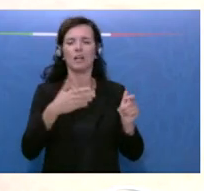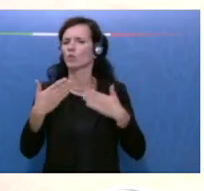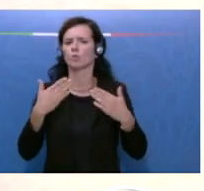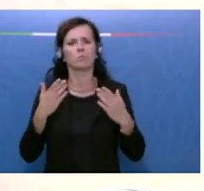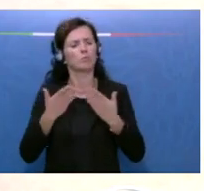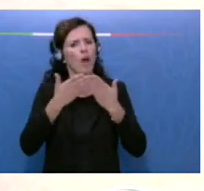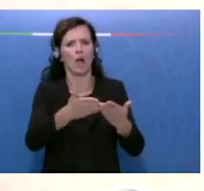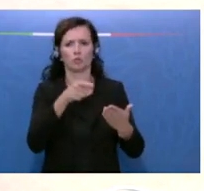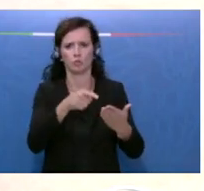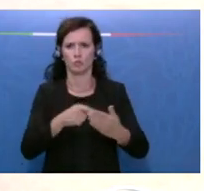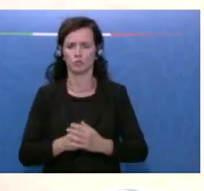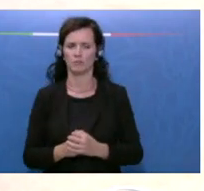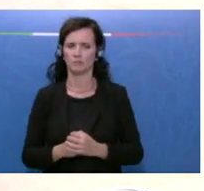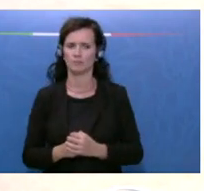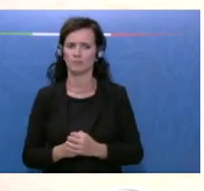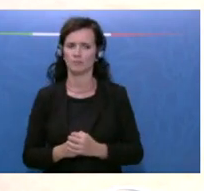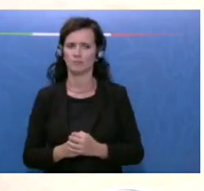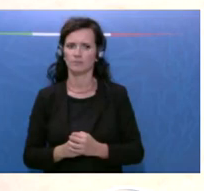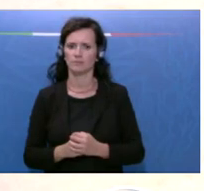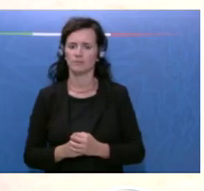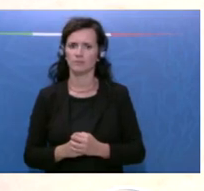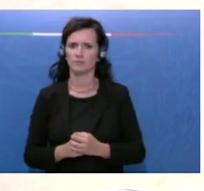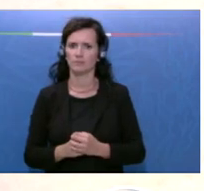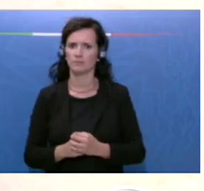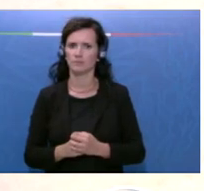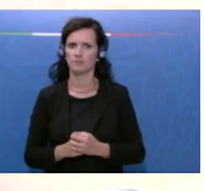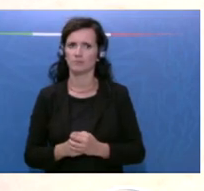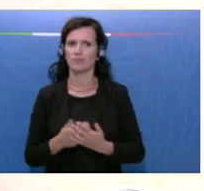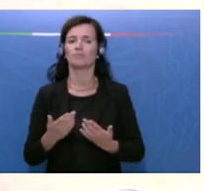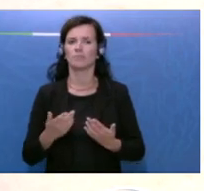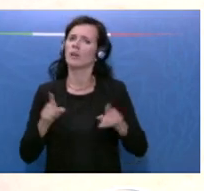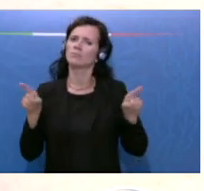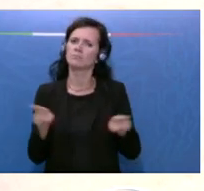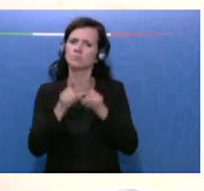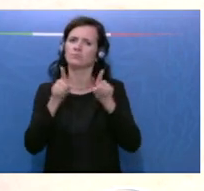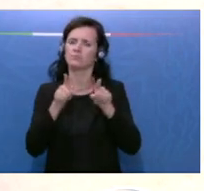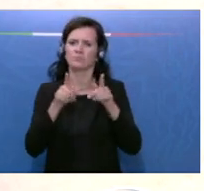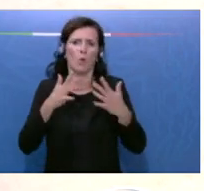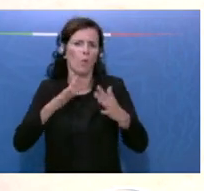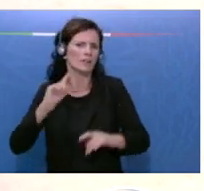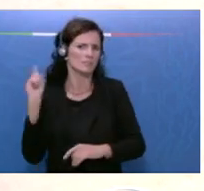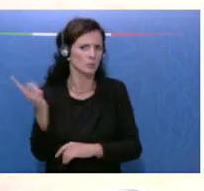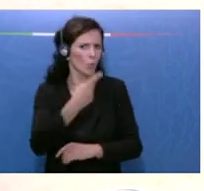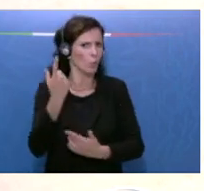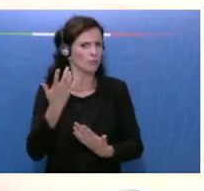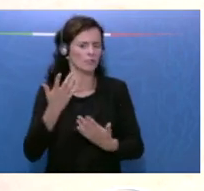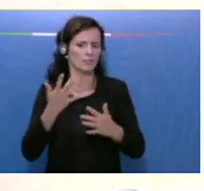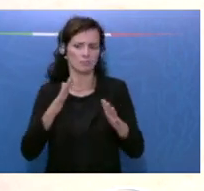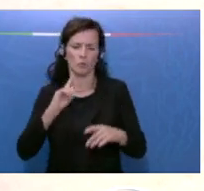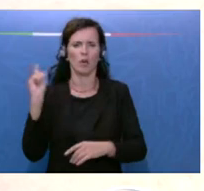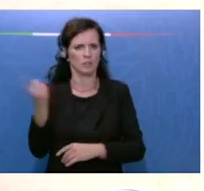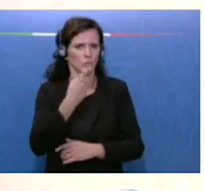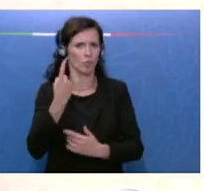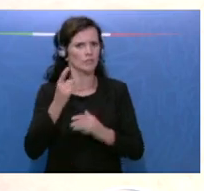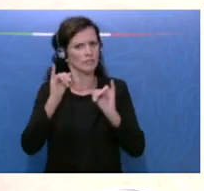il e anche e anche complessivamente da parte di quasi tutti insomma se parlo di tutti ora si è